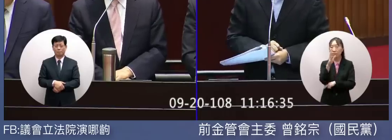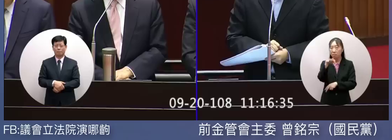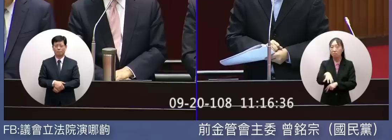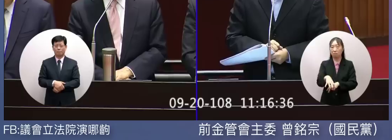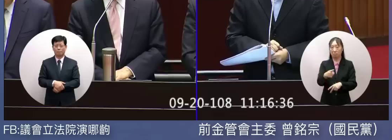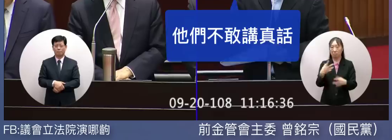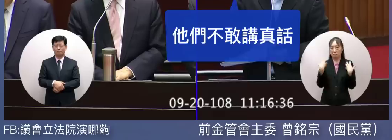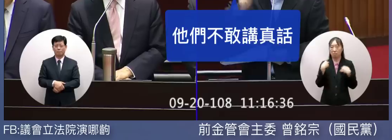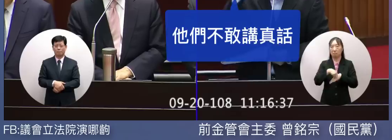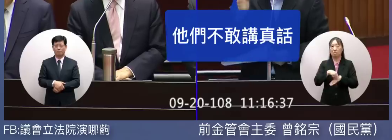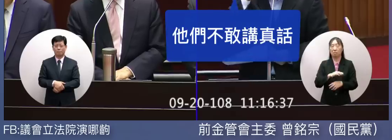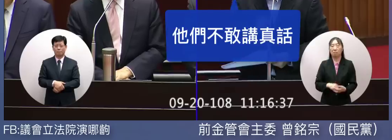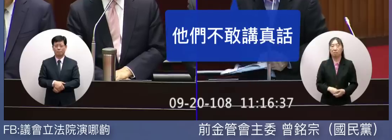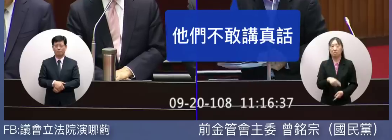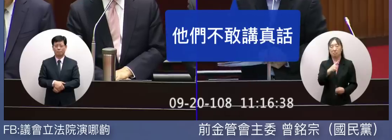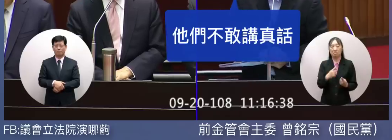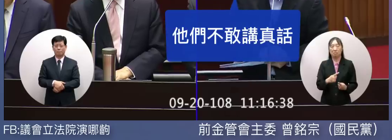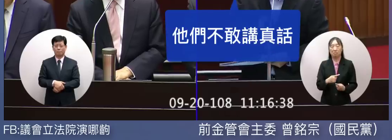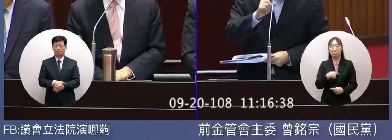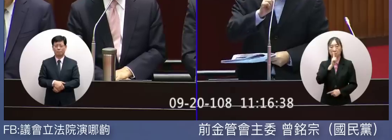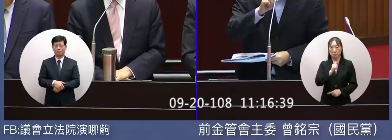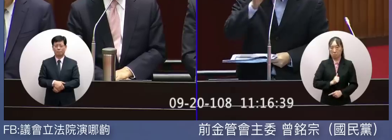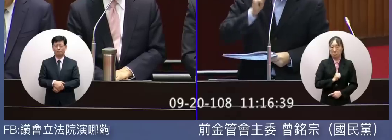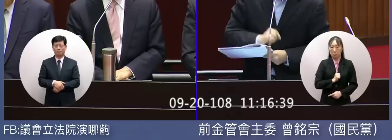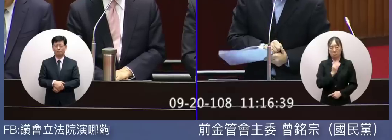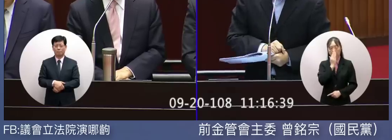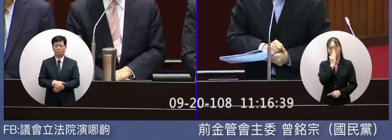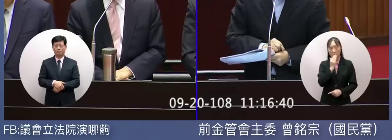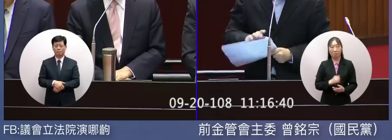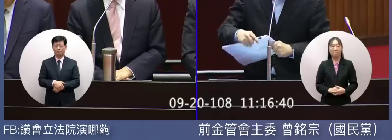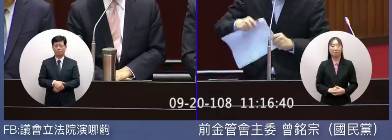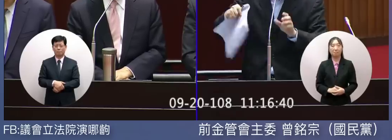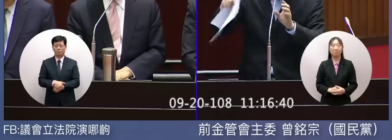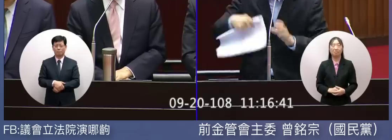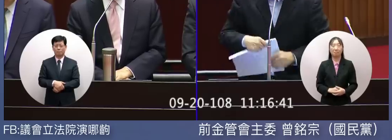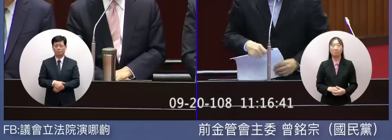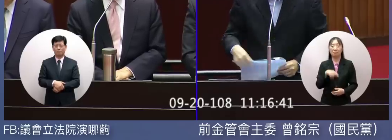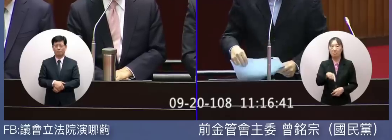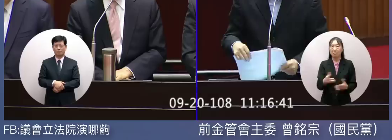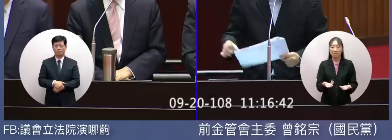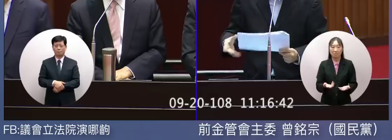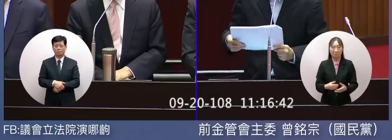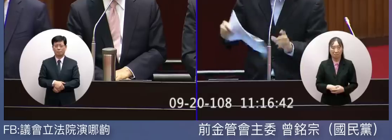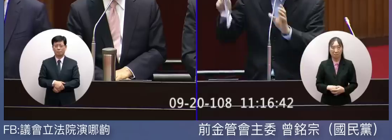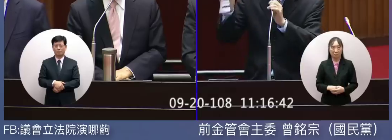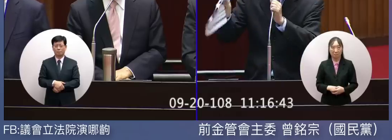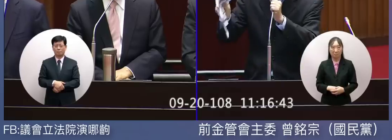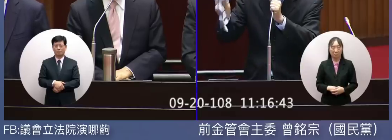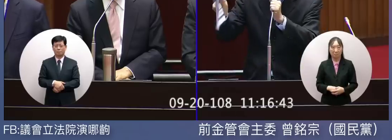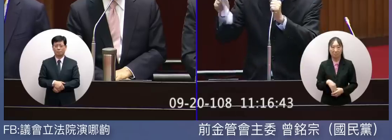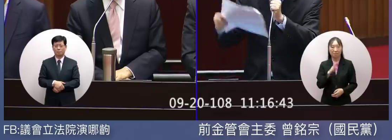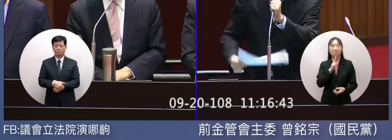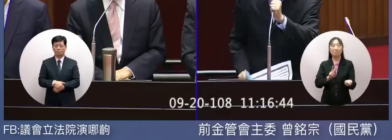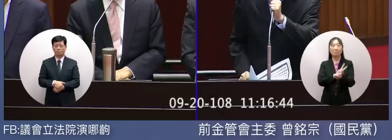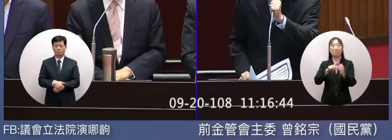策，他们不敢讲真话。我另外给你报告，这个事情是林